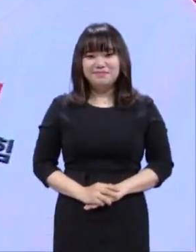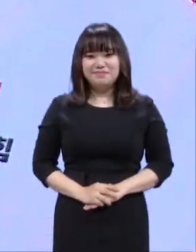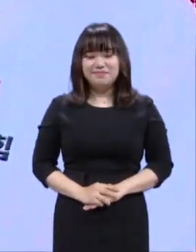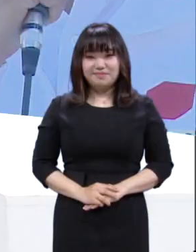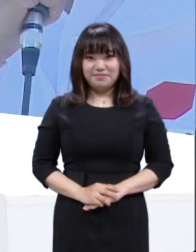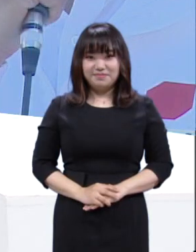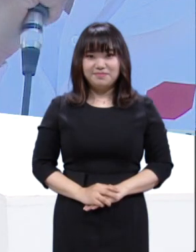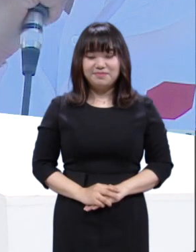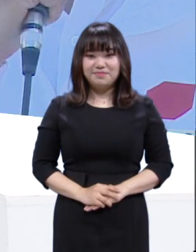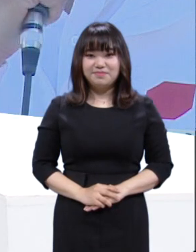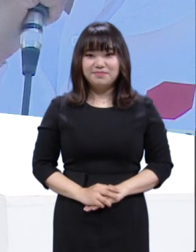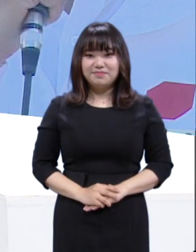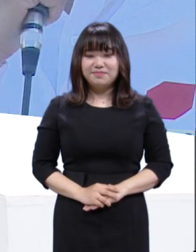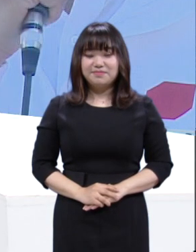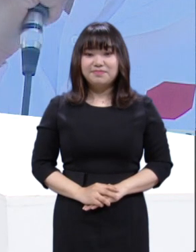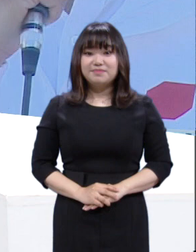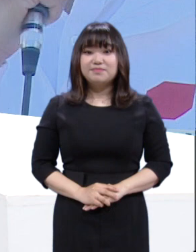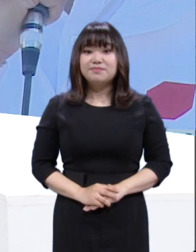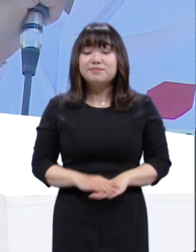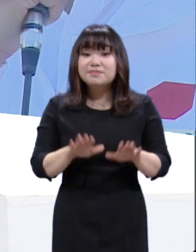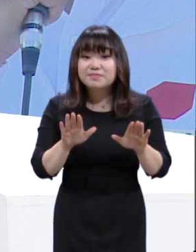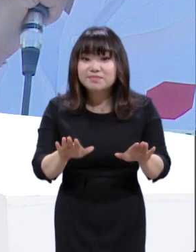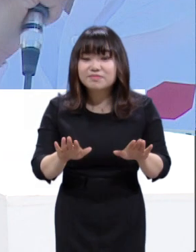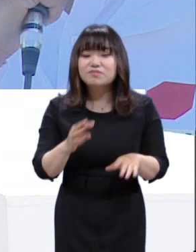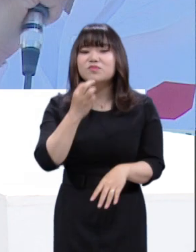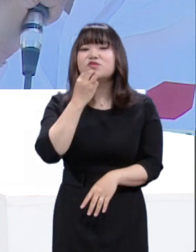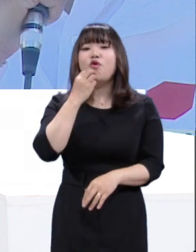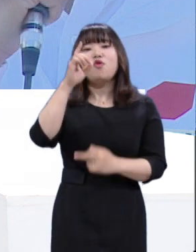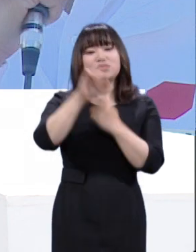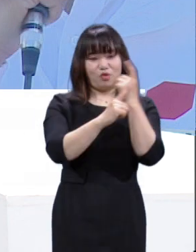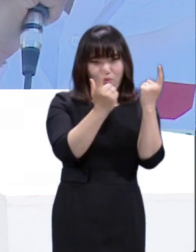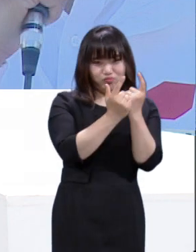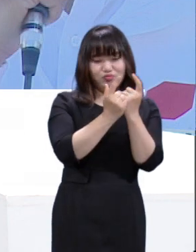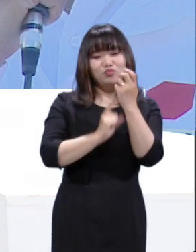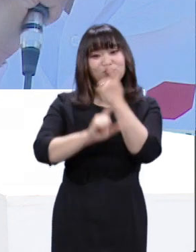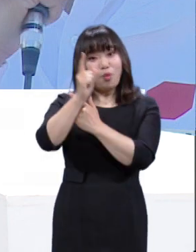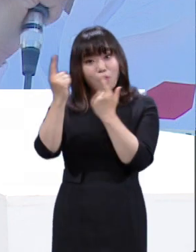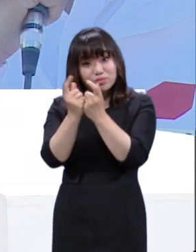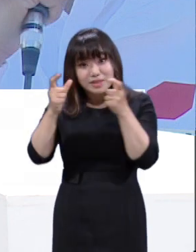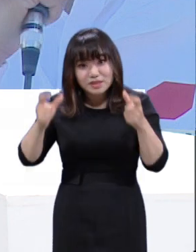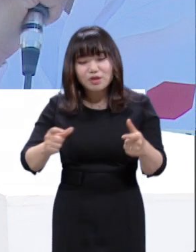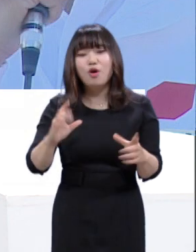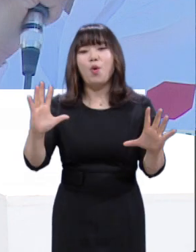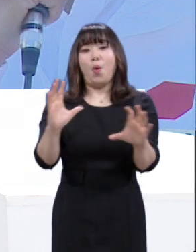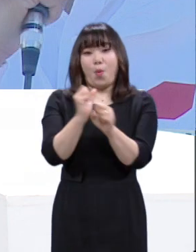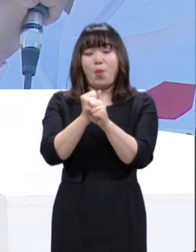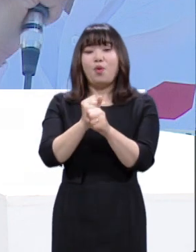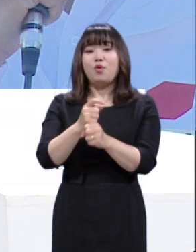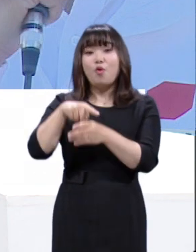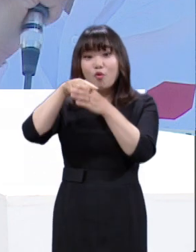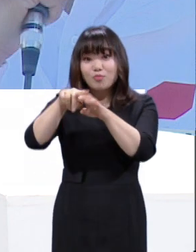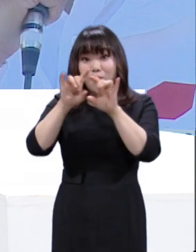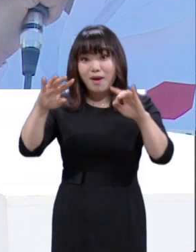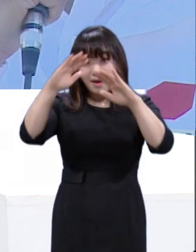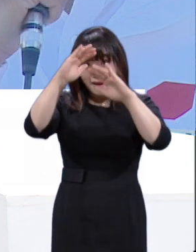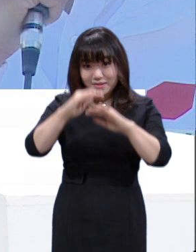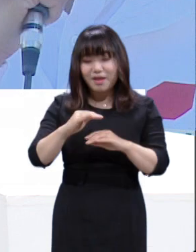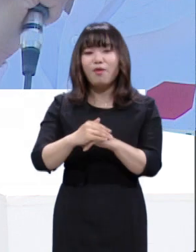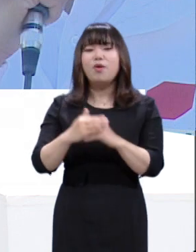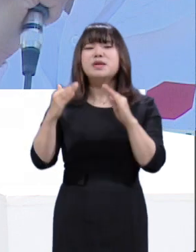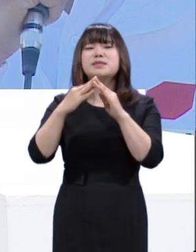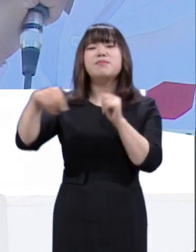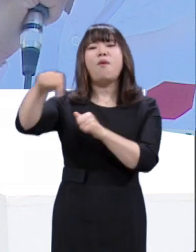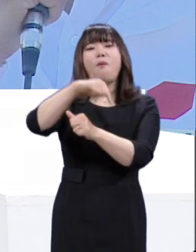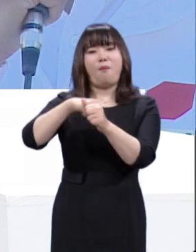김진중입니다. 네, 이번에는 서울 서부권과 동부권 주요 지역에 대한 서울시장 후보의 공약입니다. 주거